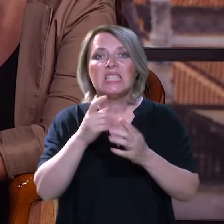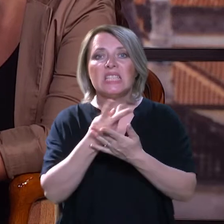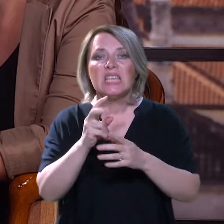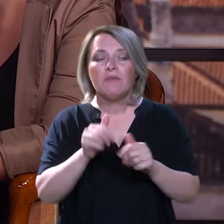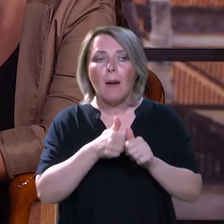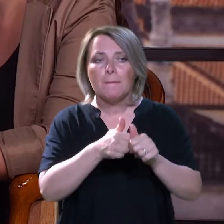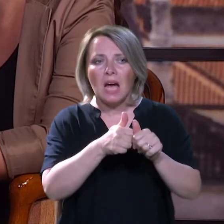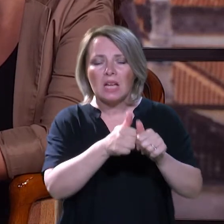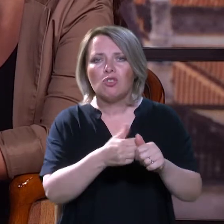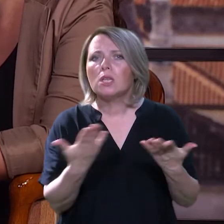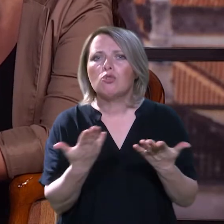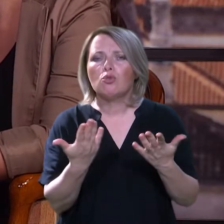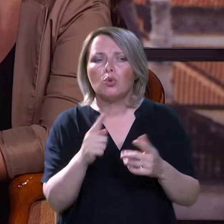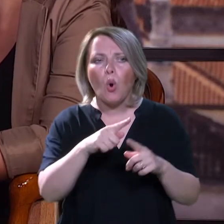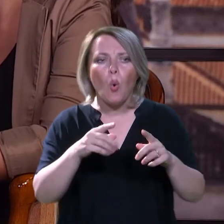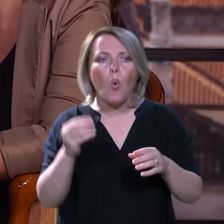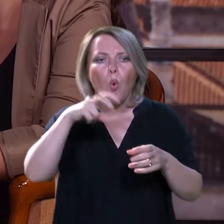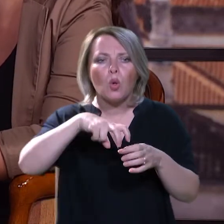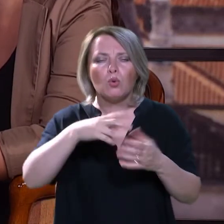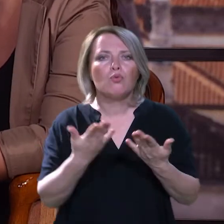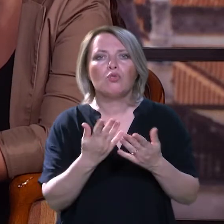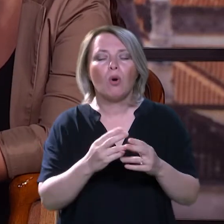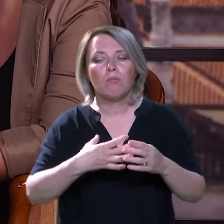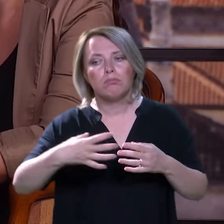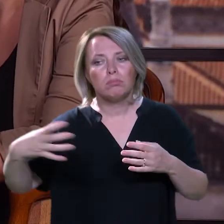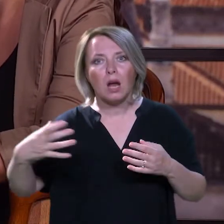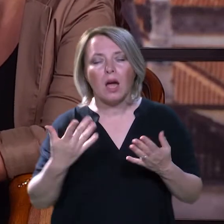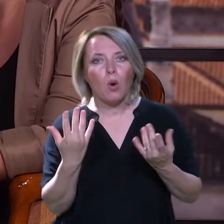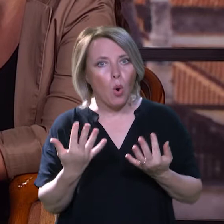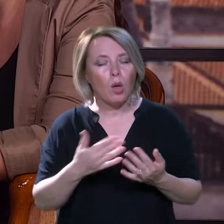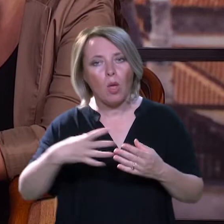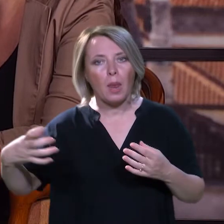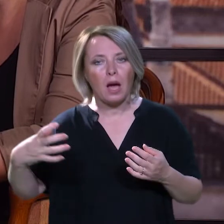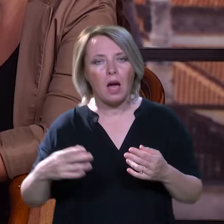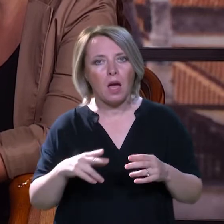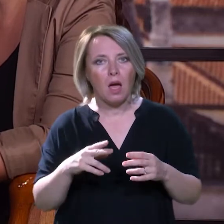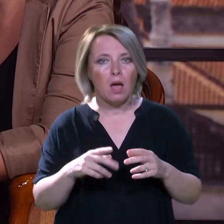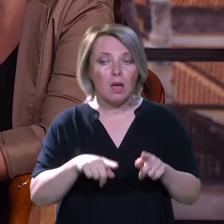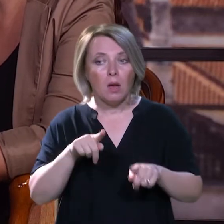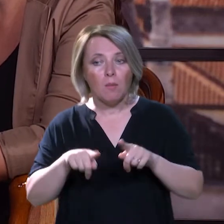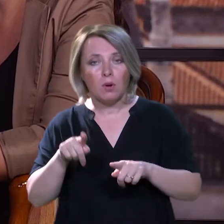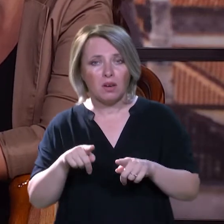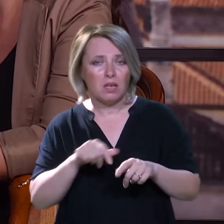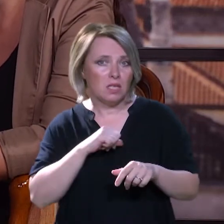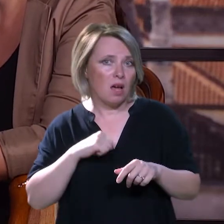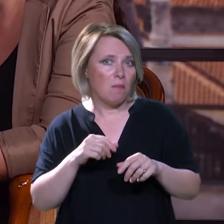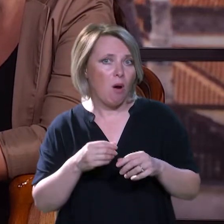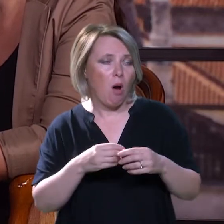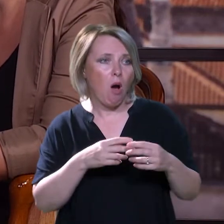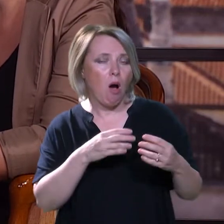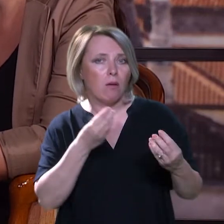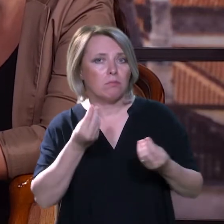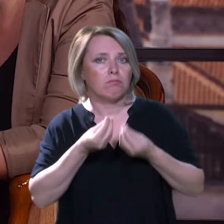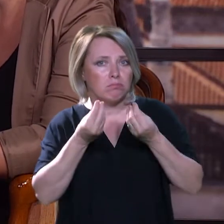intenzivnom nekakvom praćenju, što ono uključuje, koliko ono traje? Vjerovatno nekad može biti samo